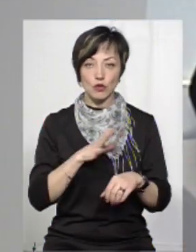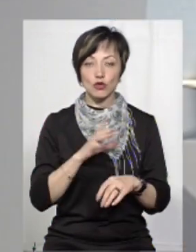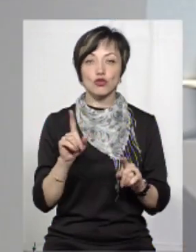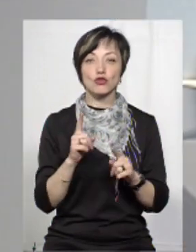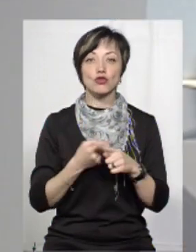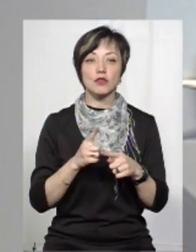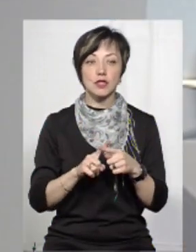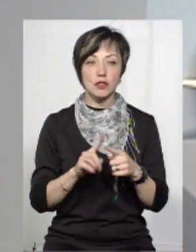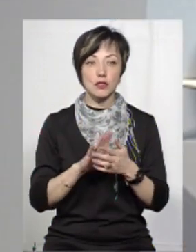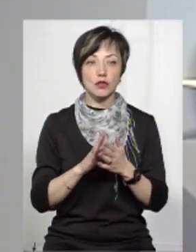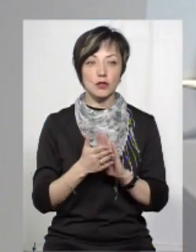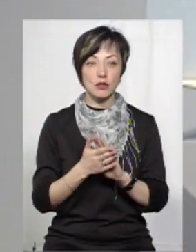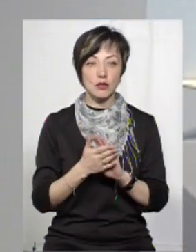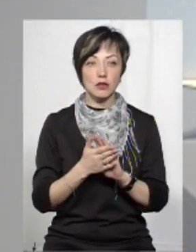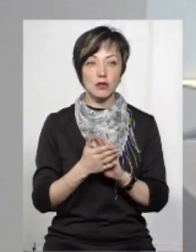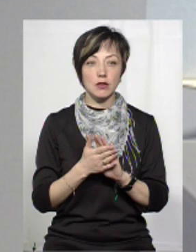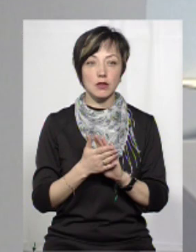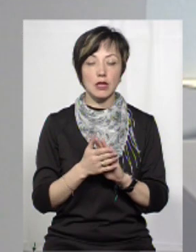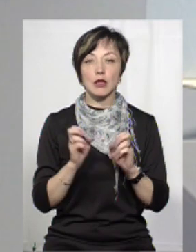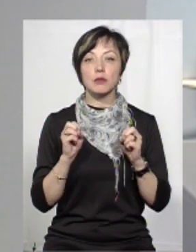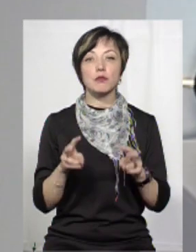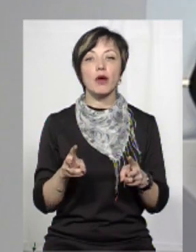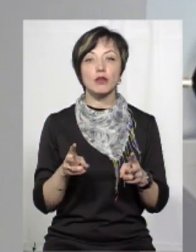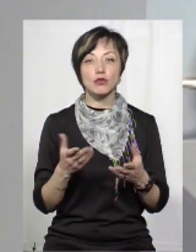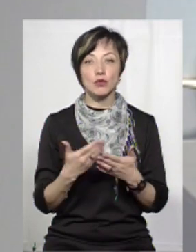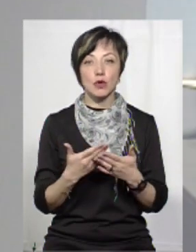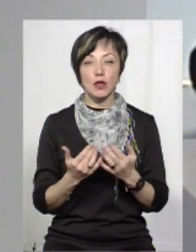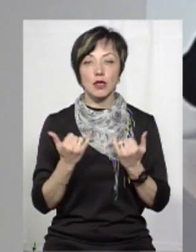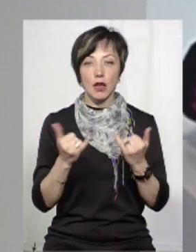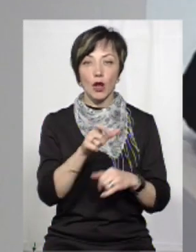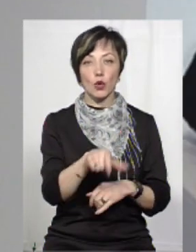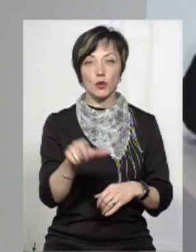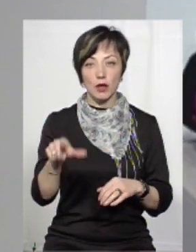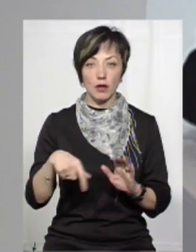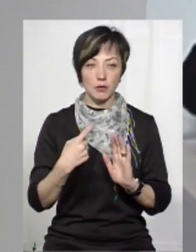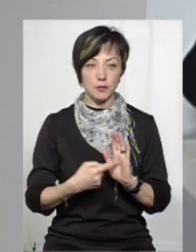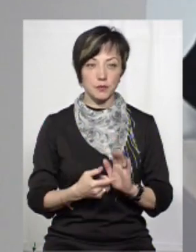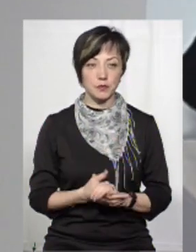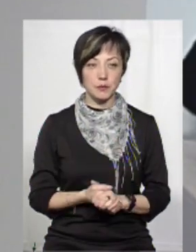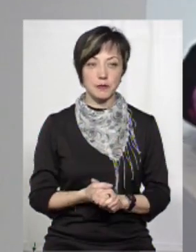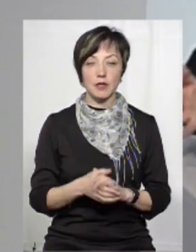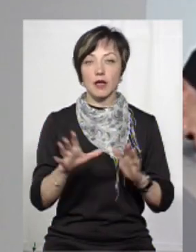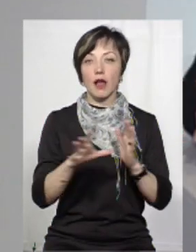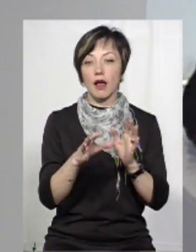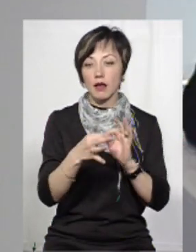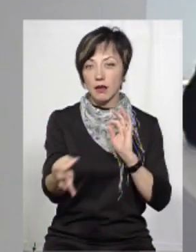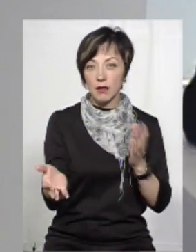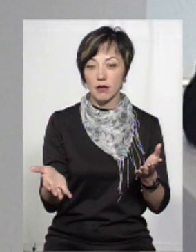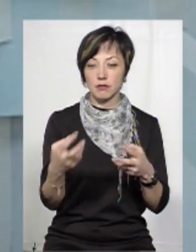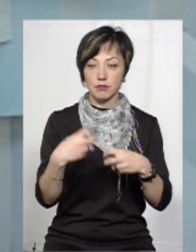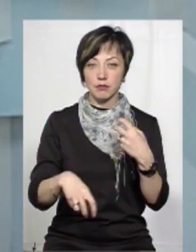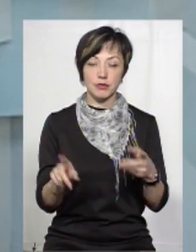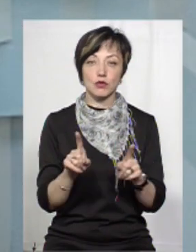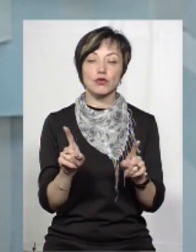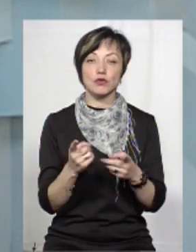Що от в цій ситуації небезпечно от для людей? Там струм,